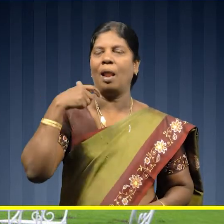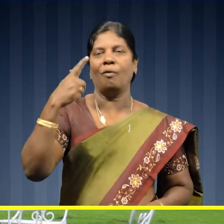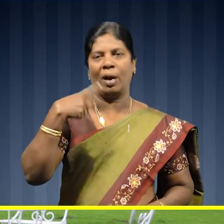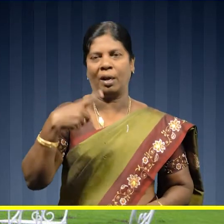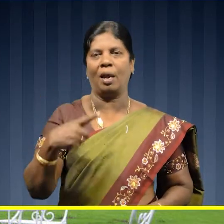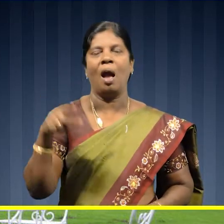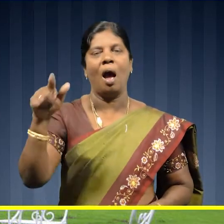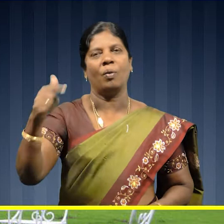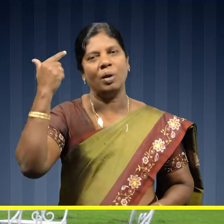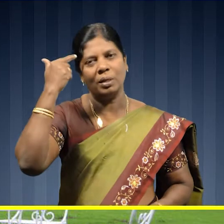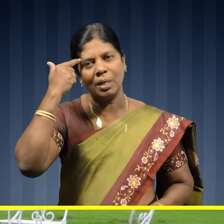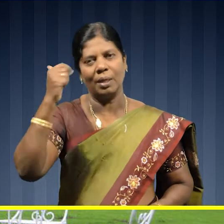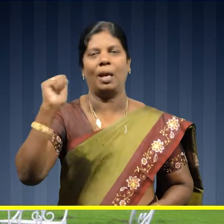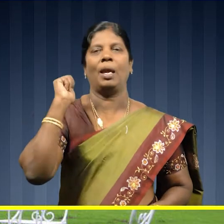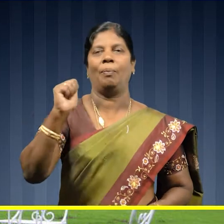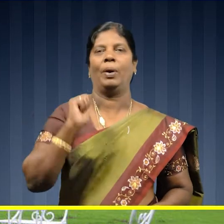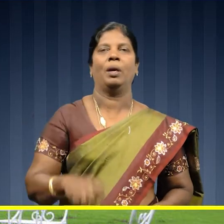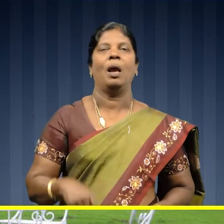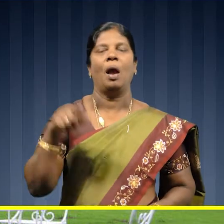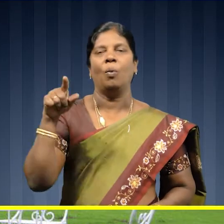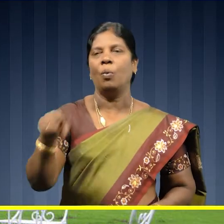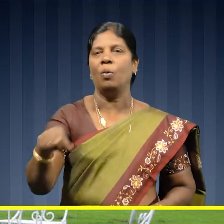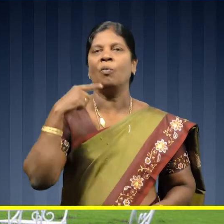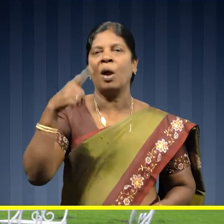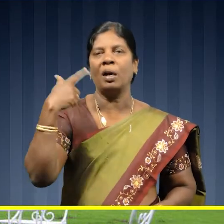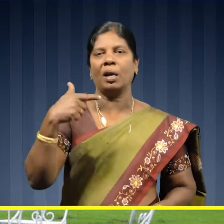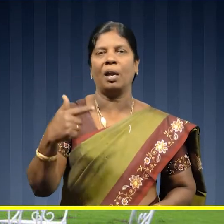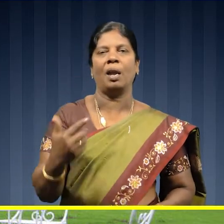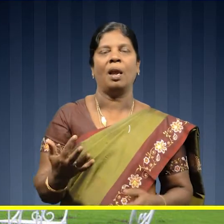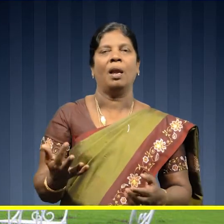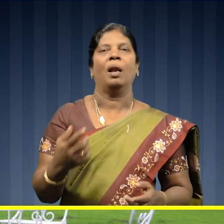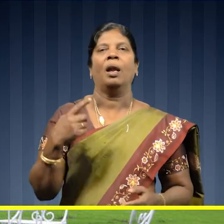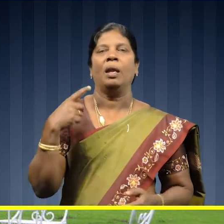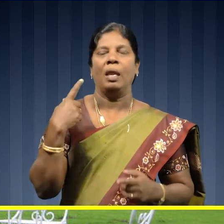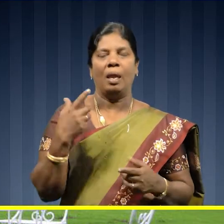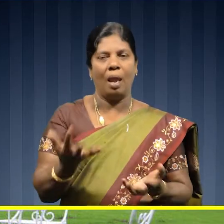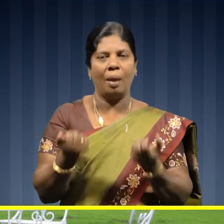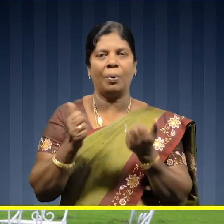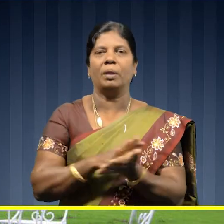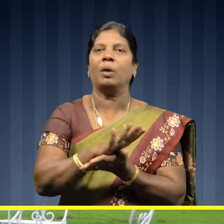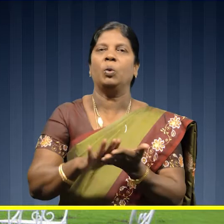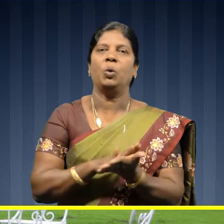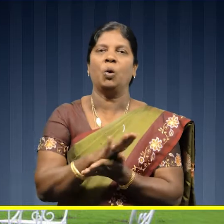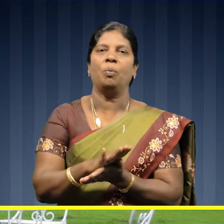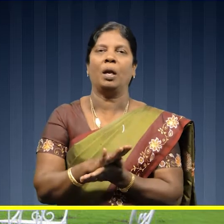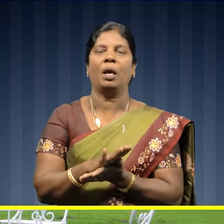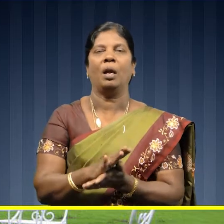வாழ்க்கை எப்படிப்பட்டது? அவருடைய சிந்தனைகள் எப்படிப்பட்டது? உன்னுடைய வாழ்க்கையில் அது ஏற்படுத்தி இருக்கிற